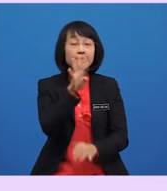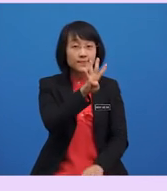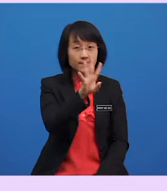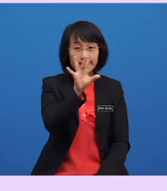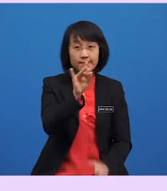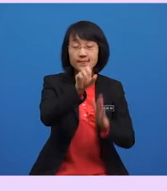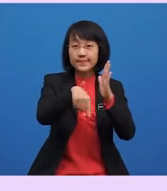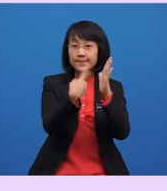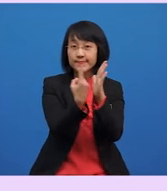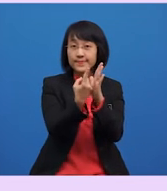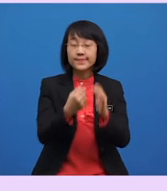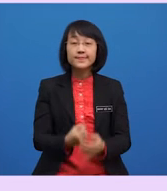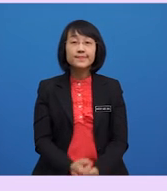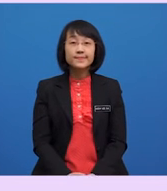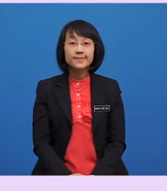48 jam.